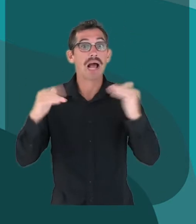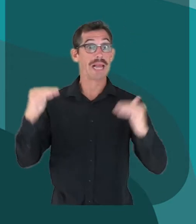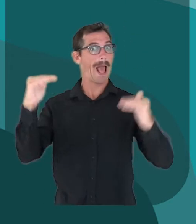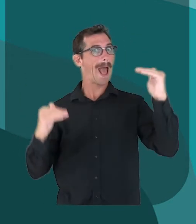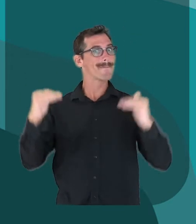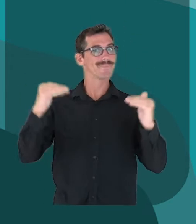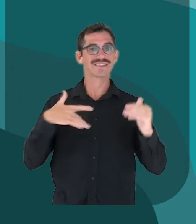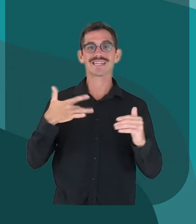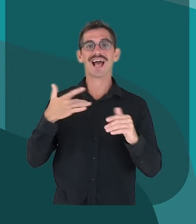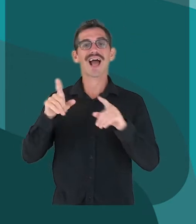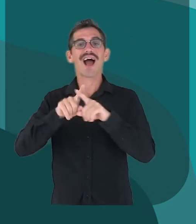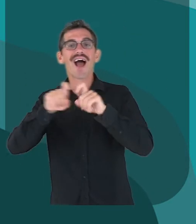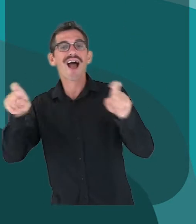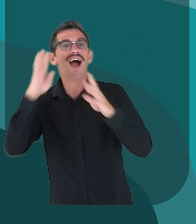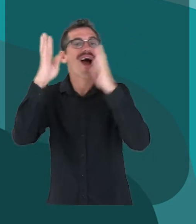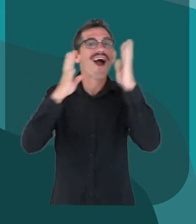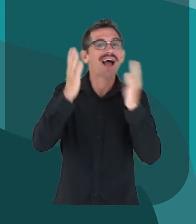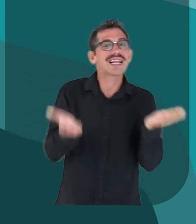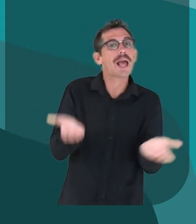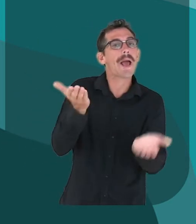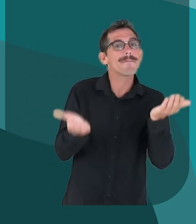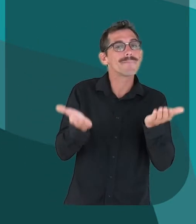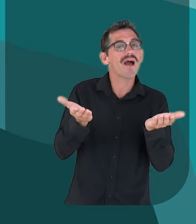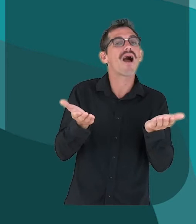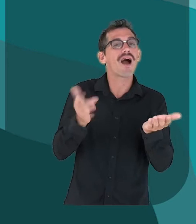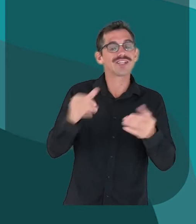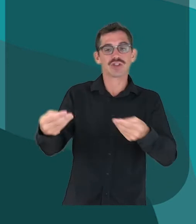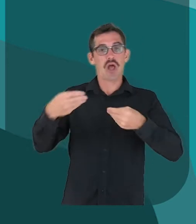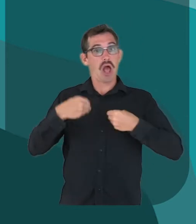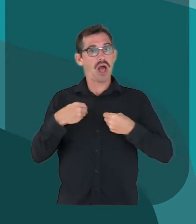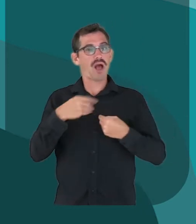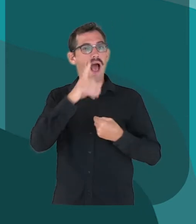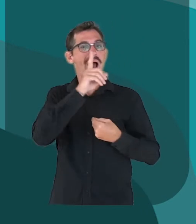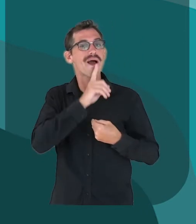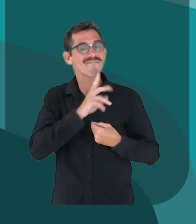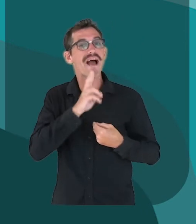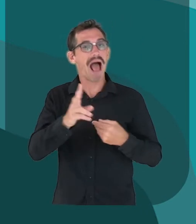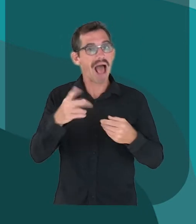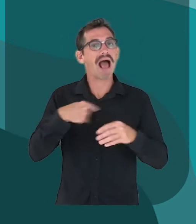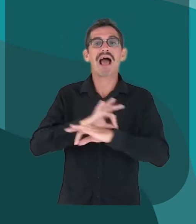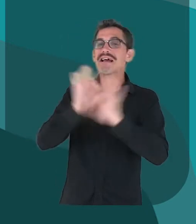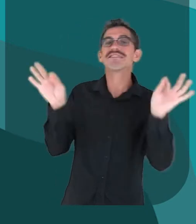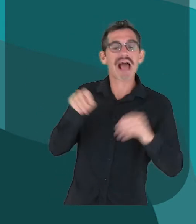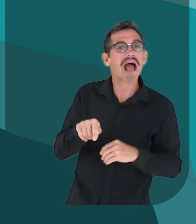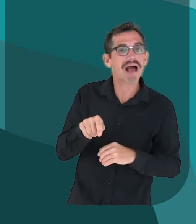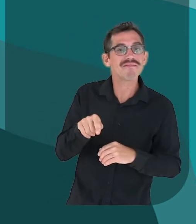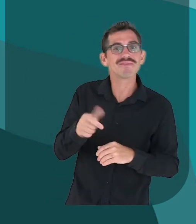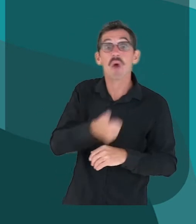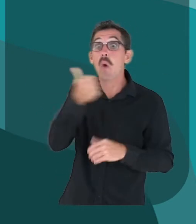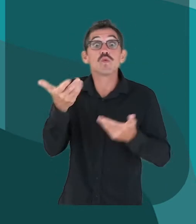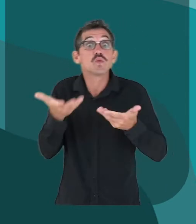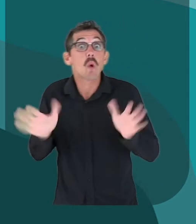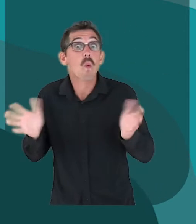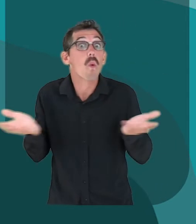équilibrées, c'était une genre de catharsis qui me permettait de créer cet équilibre-là qui me manquait. Puis ça, c'était vraiment fantastique.